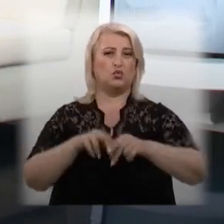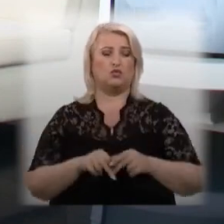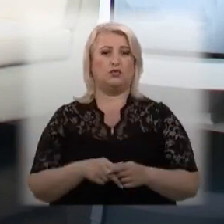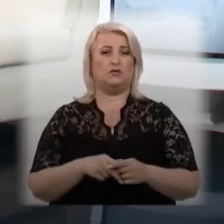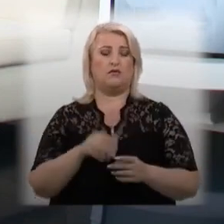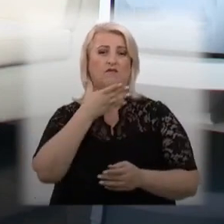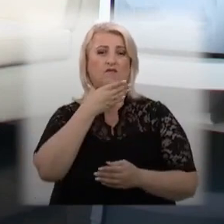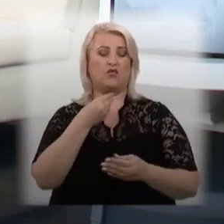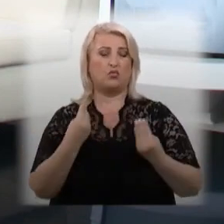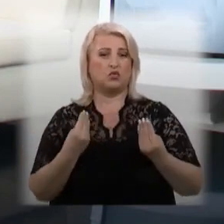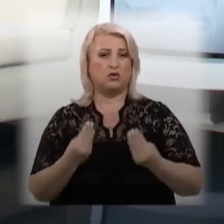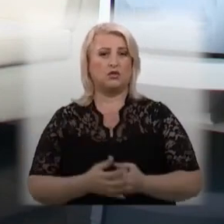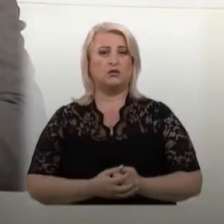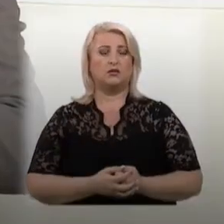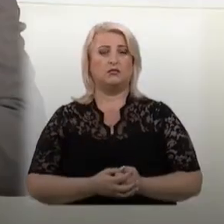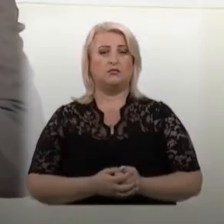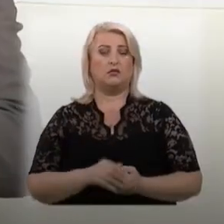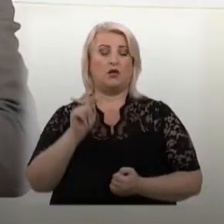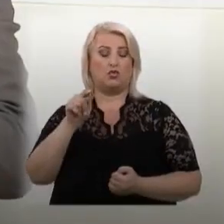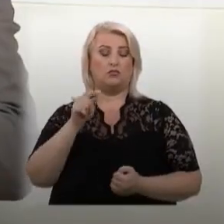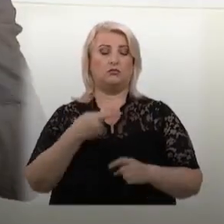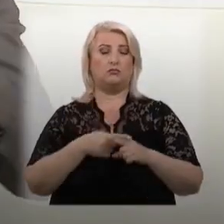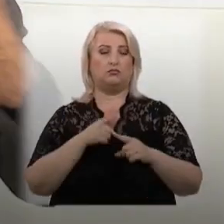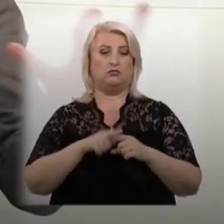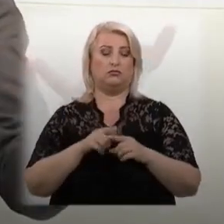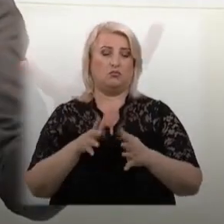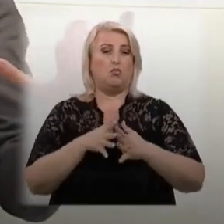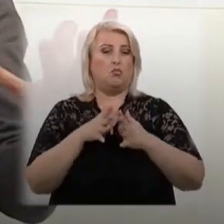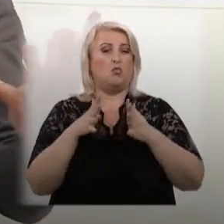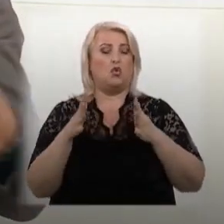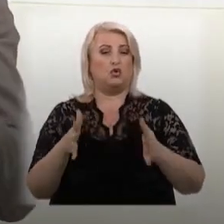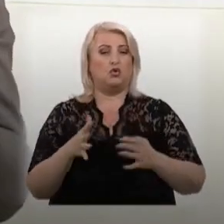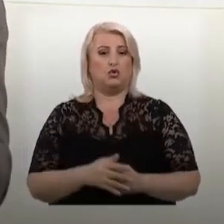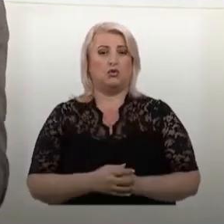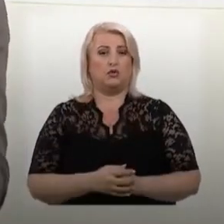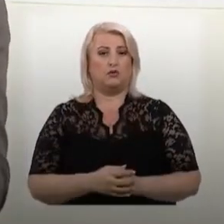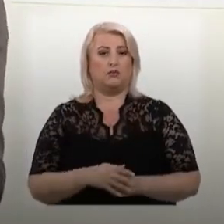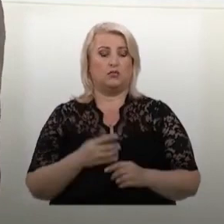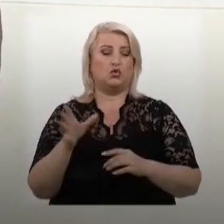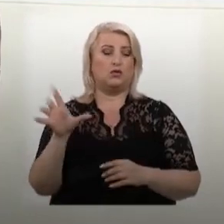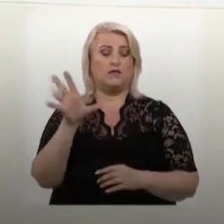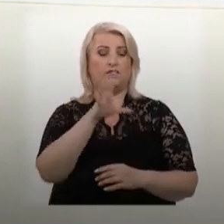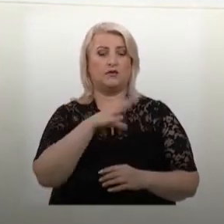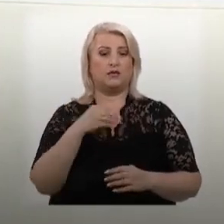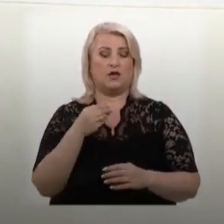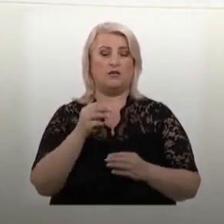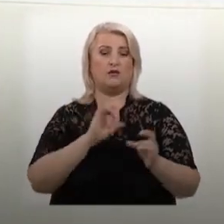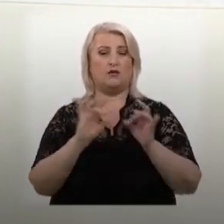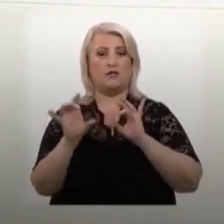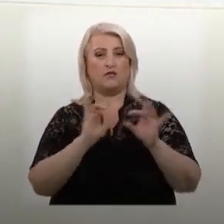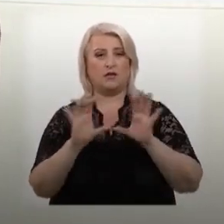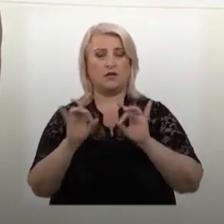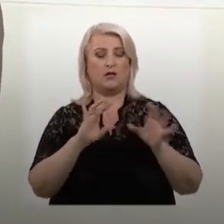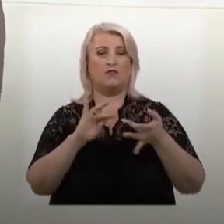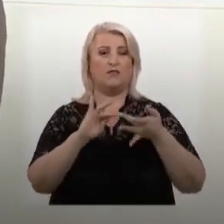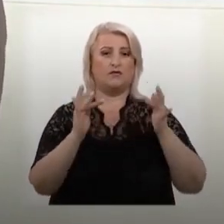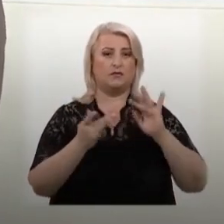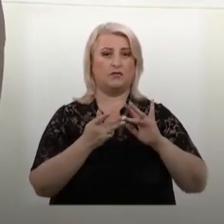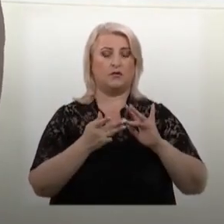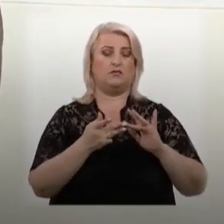frumusețe acolo Sibiu este mai mare pentru că toată publicitatea în social media pierd pe de o parte